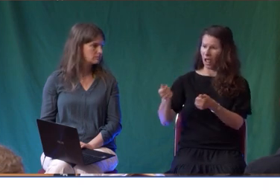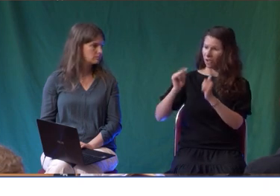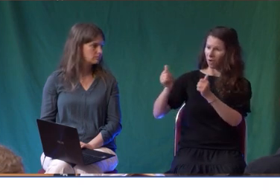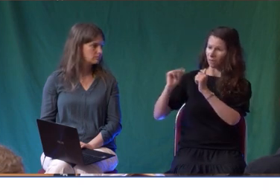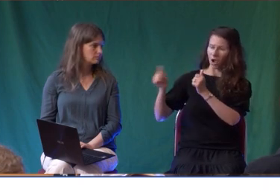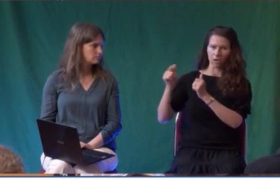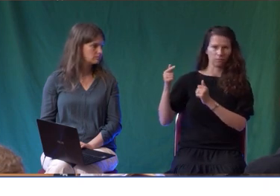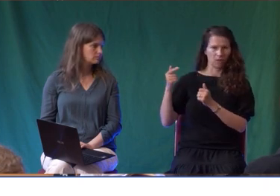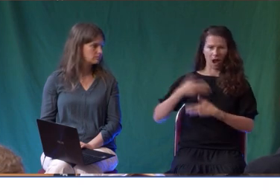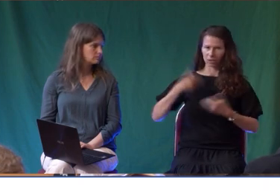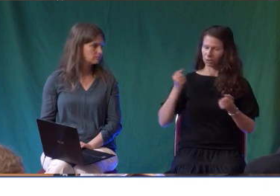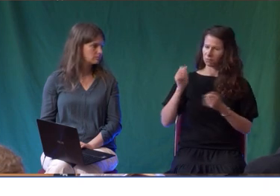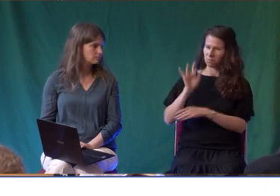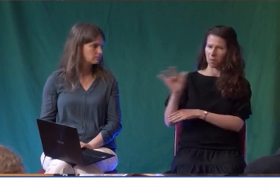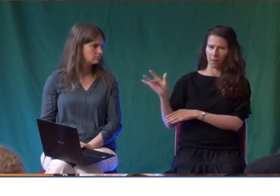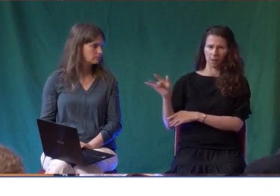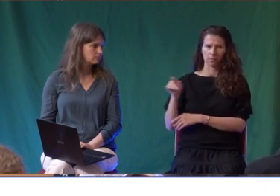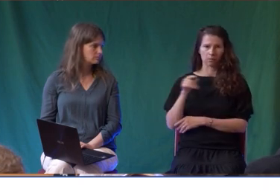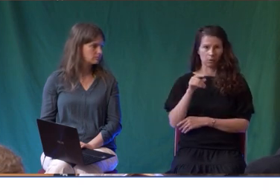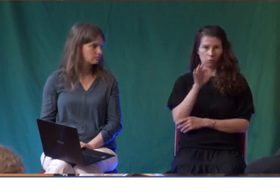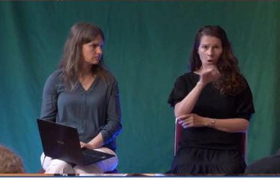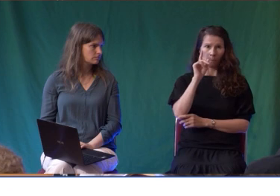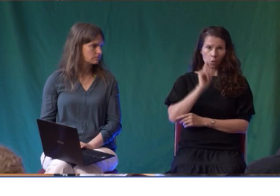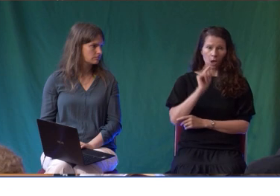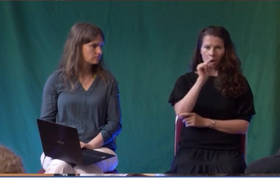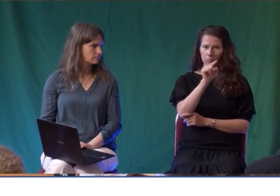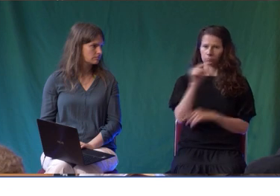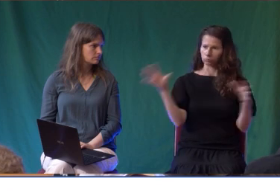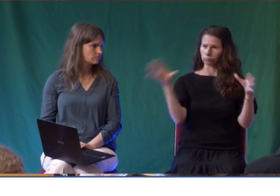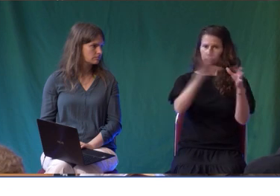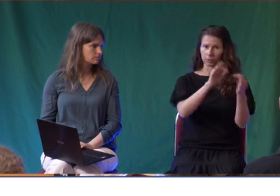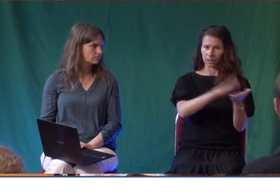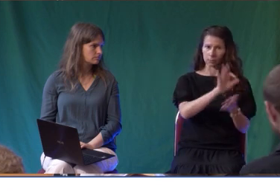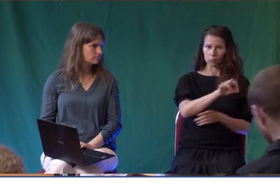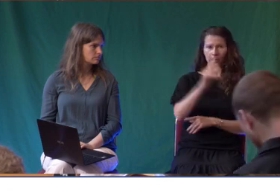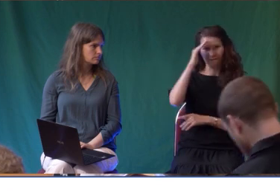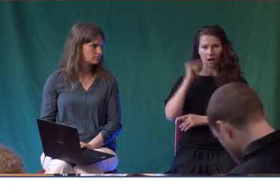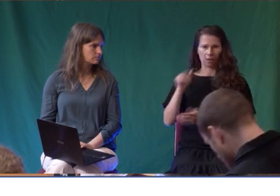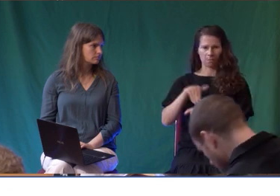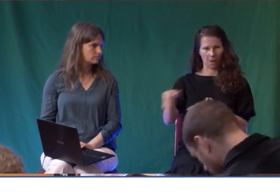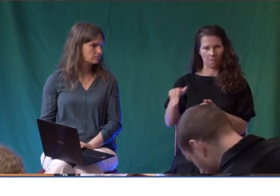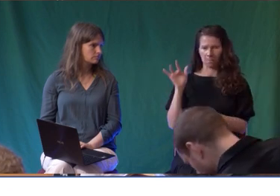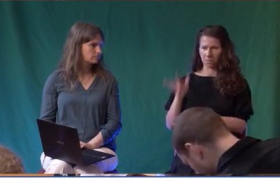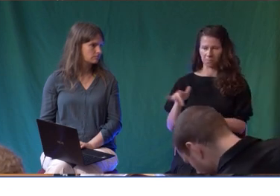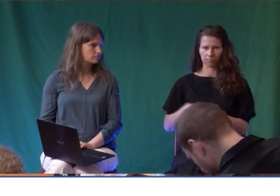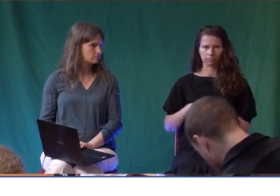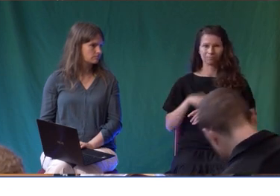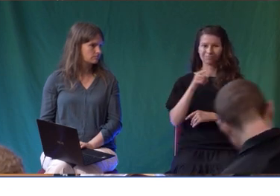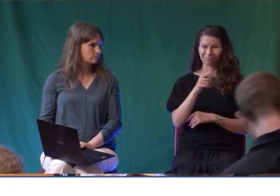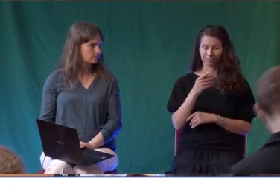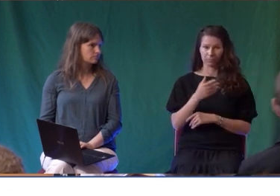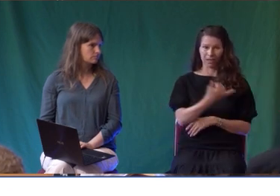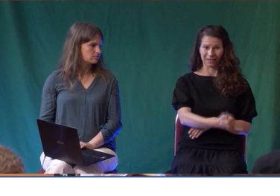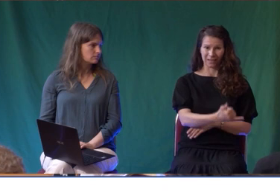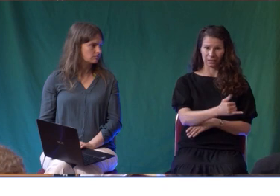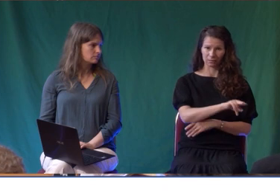für die Mutter bisher von Erfolg gezeigt hat diskriminiert die Mutter vor dem